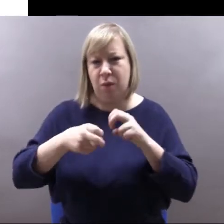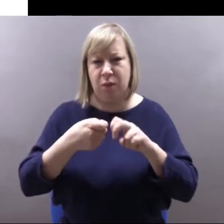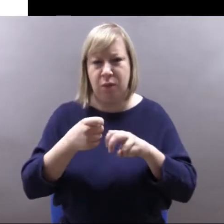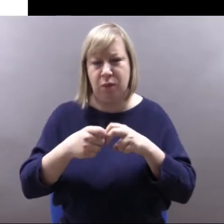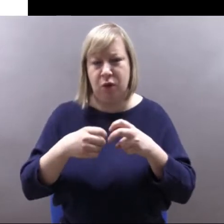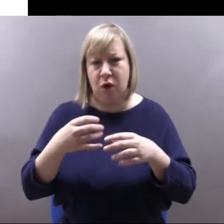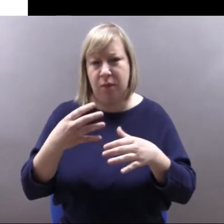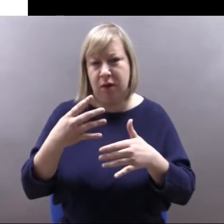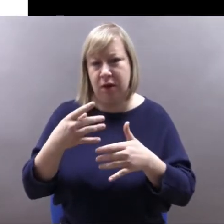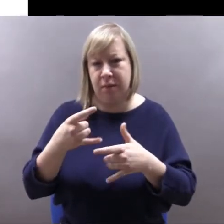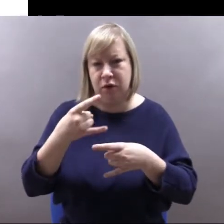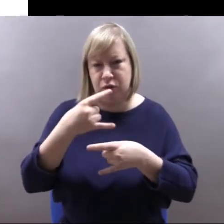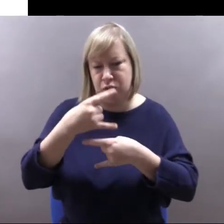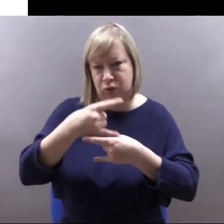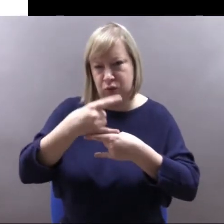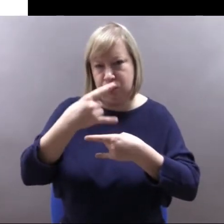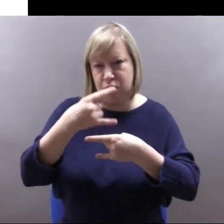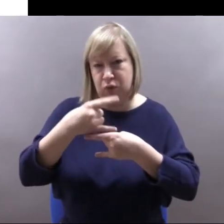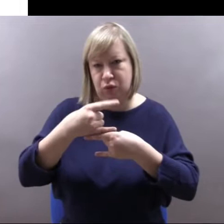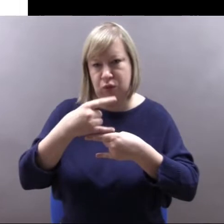Poproszę kolejny slajd.